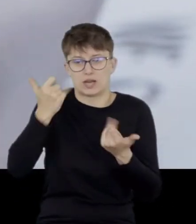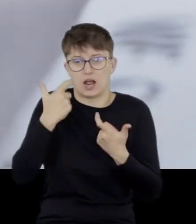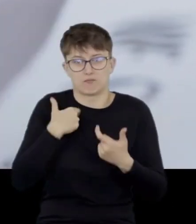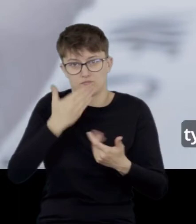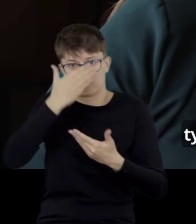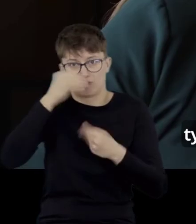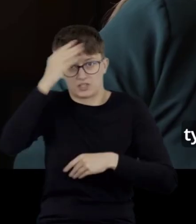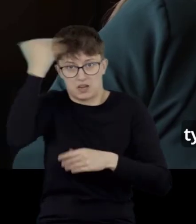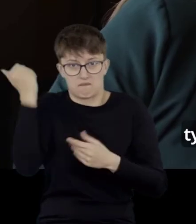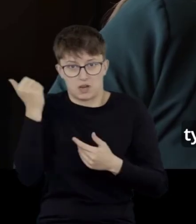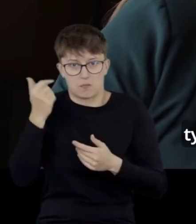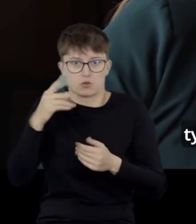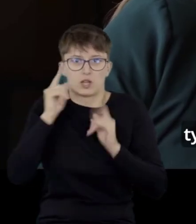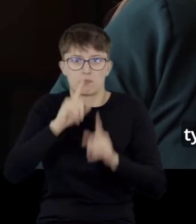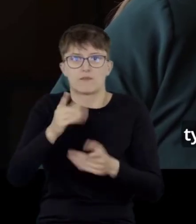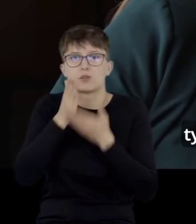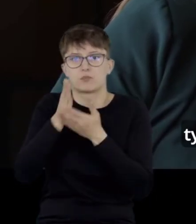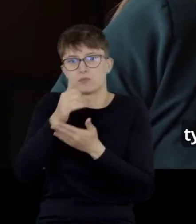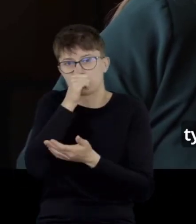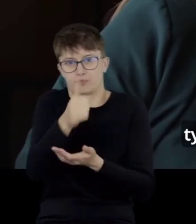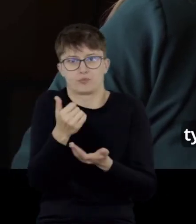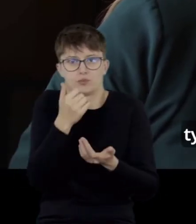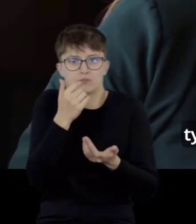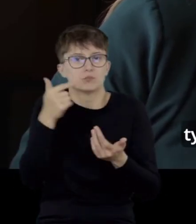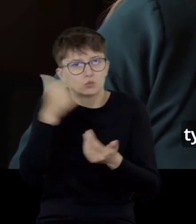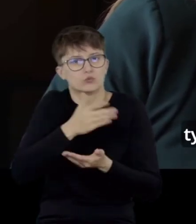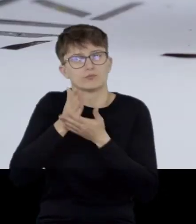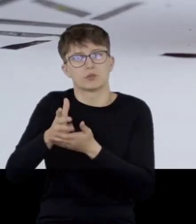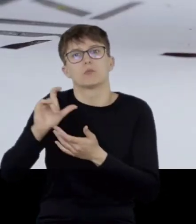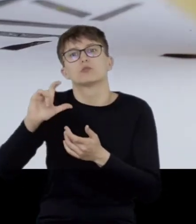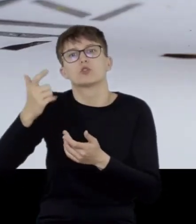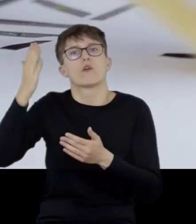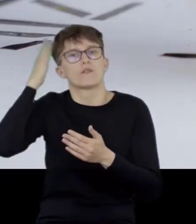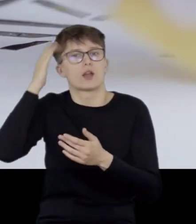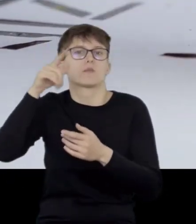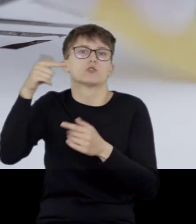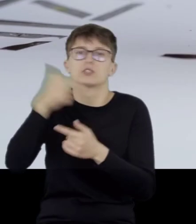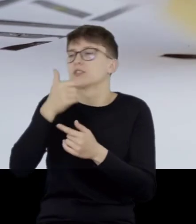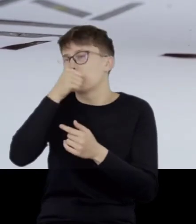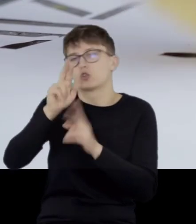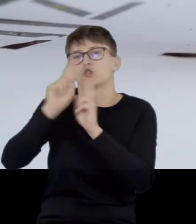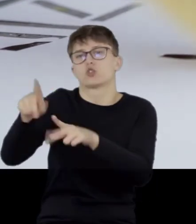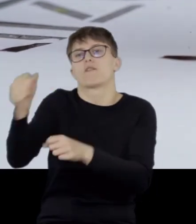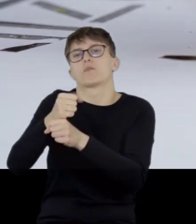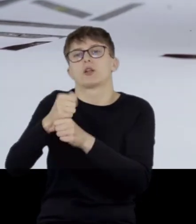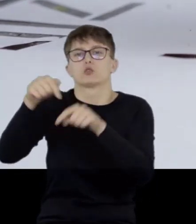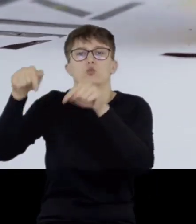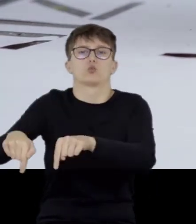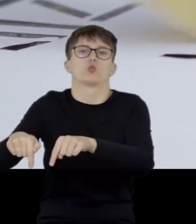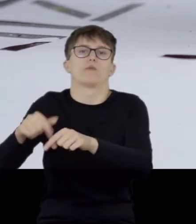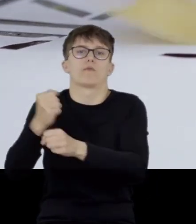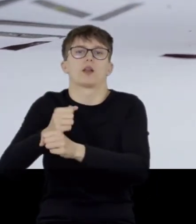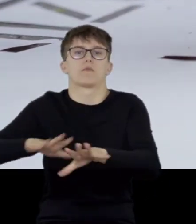my wiemy, tym tak naprawdę więcej możemy pomóc danej osobie. Wiadomo, że no nie zostawia się tej pracy tutaj,